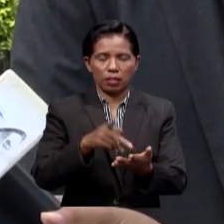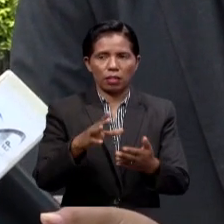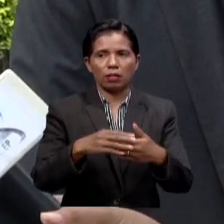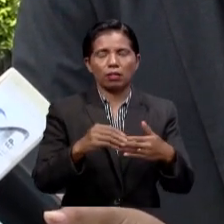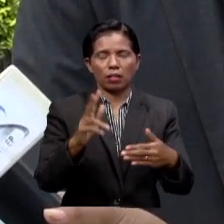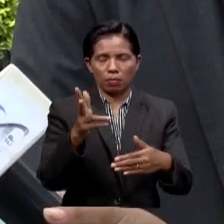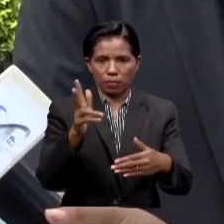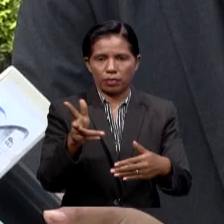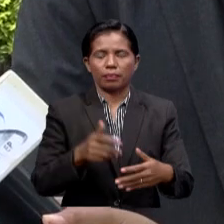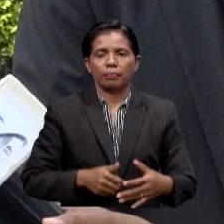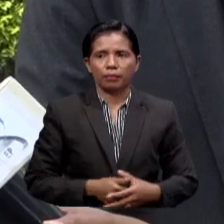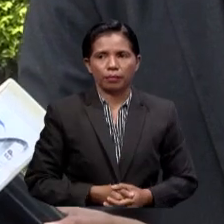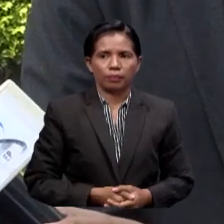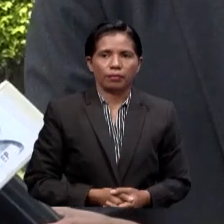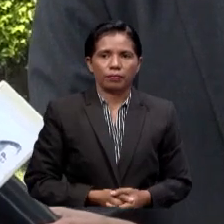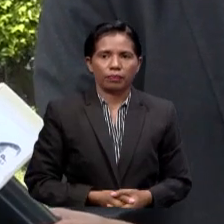dan nanti bisa berpanjang.